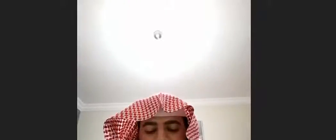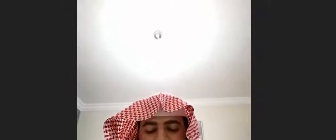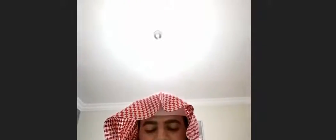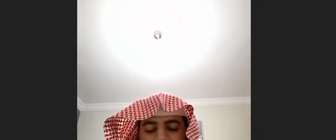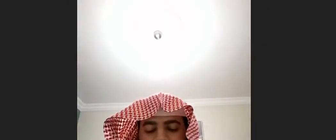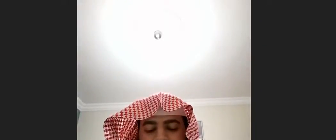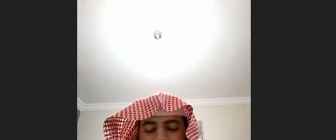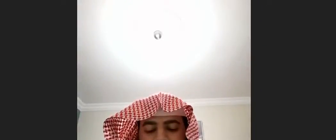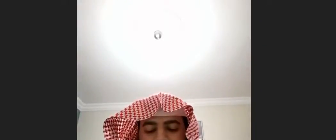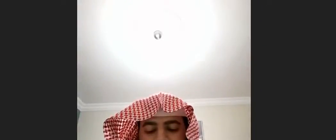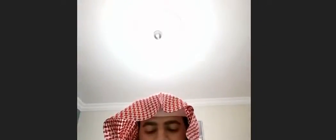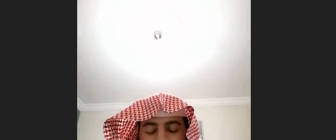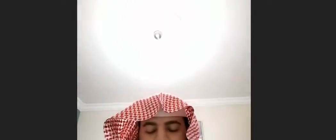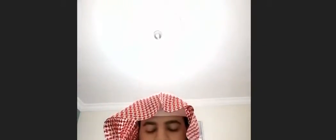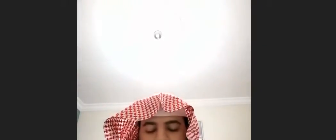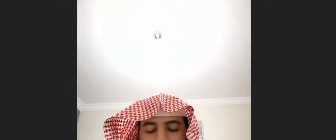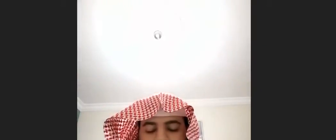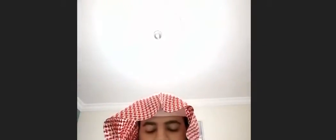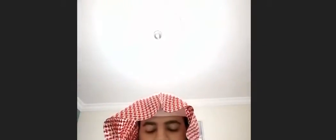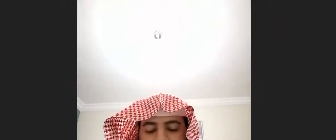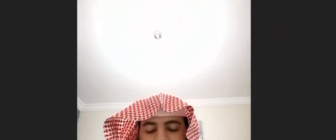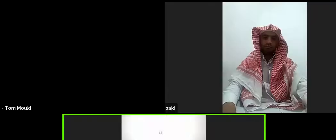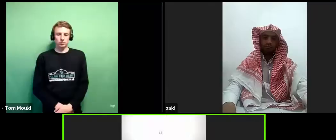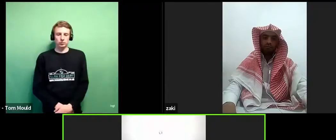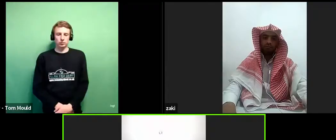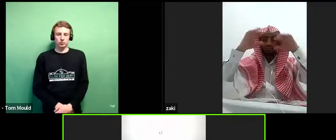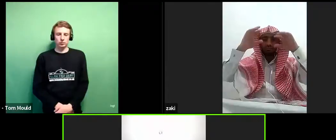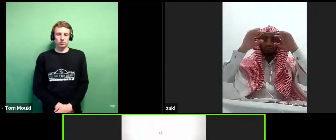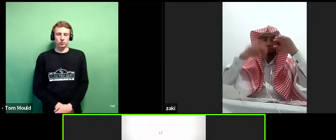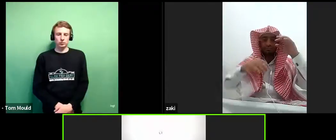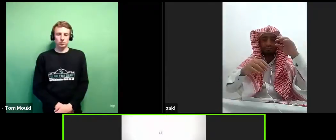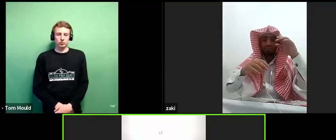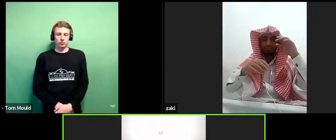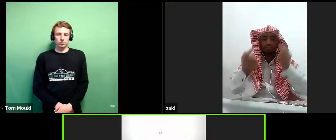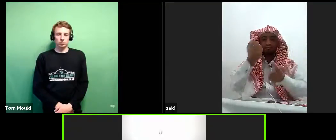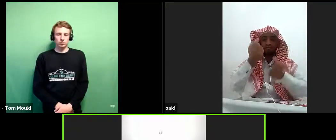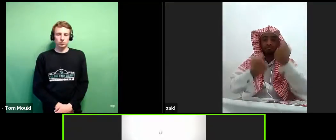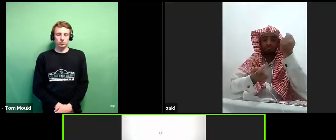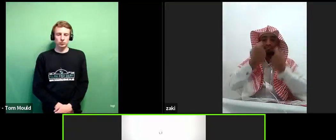بَثَّ فِيهَا مِنْ كُلِّ